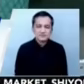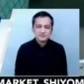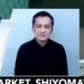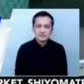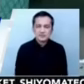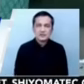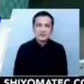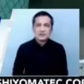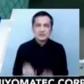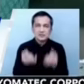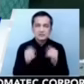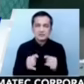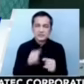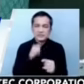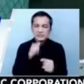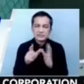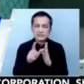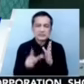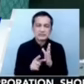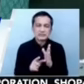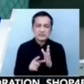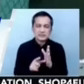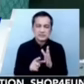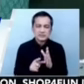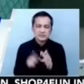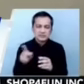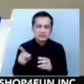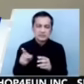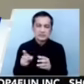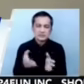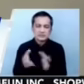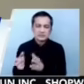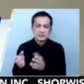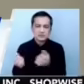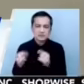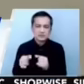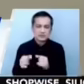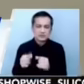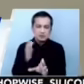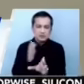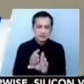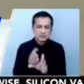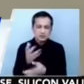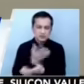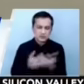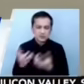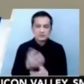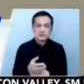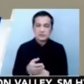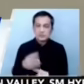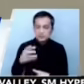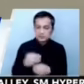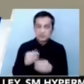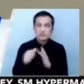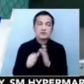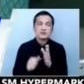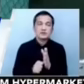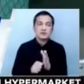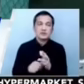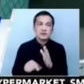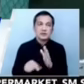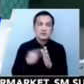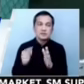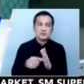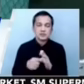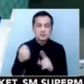ang issue doon na yan eh psychosocial dagdag ni Kapunan minsan nagkakaroon pa ng pananakit